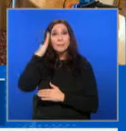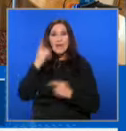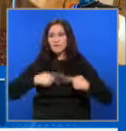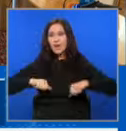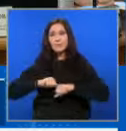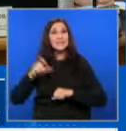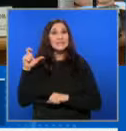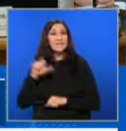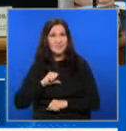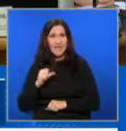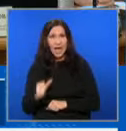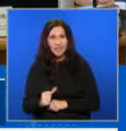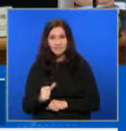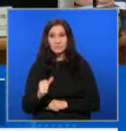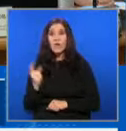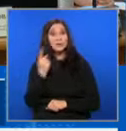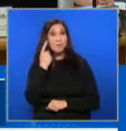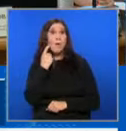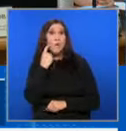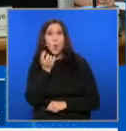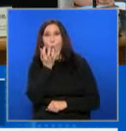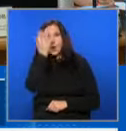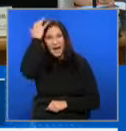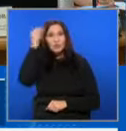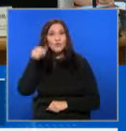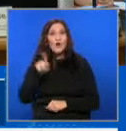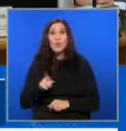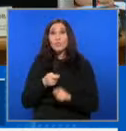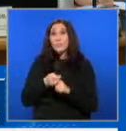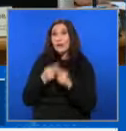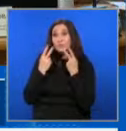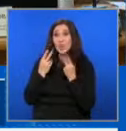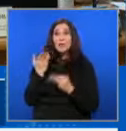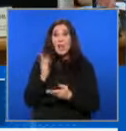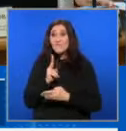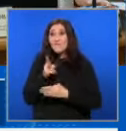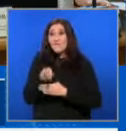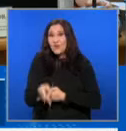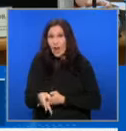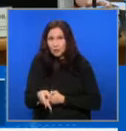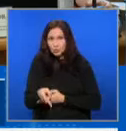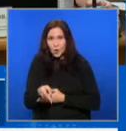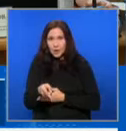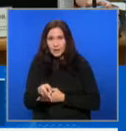Стефан Янев. И самия Бойко Рашков, и това, което направи впечатление, че те влязаха в доста